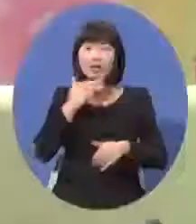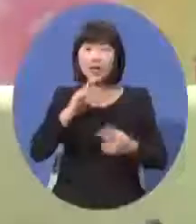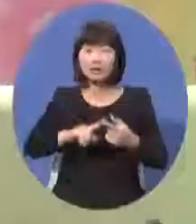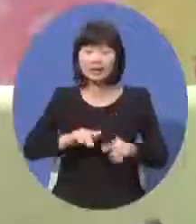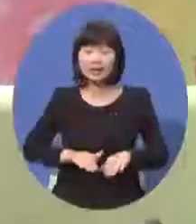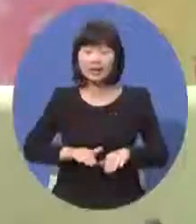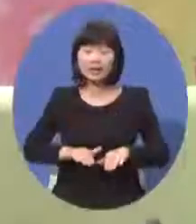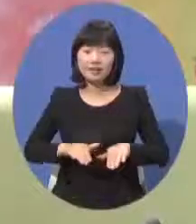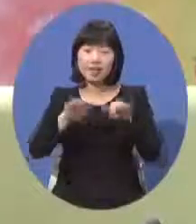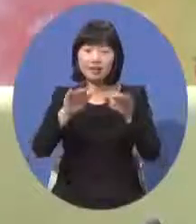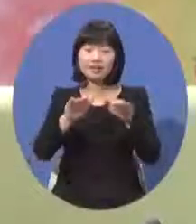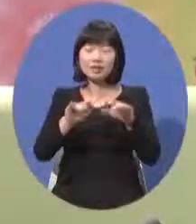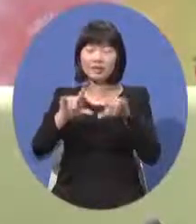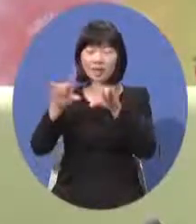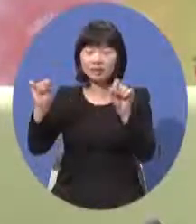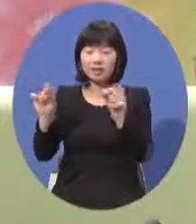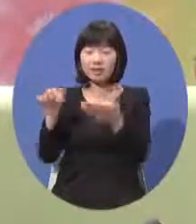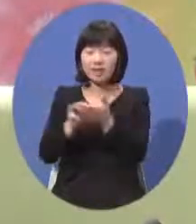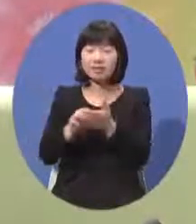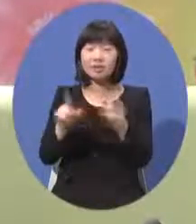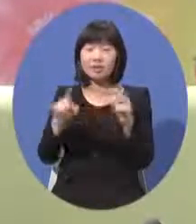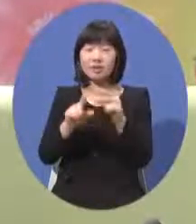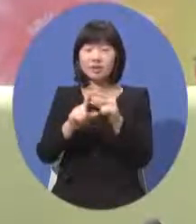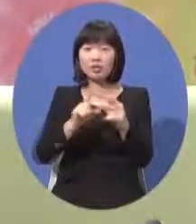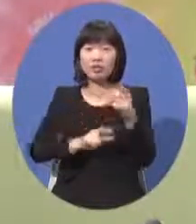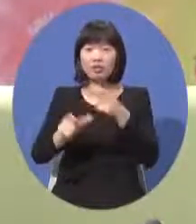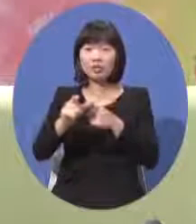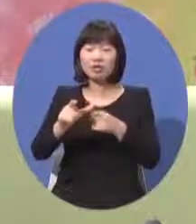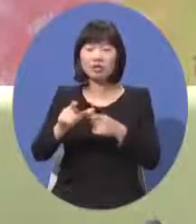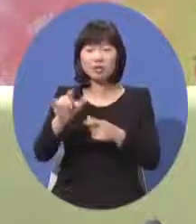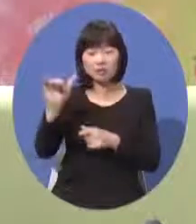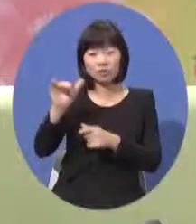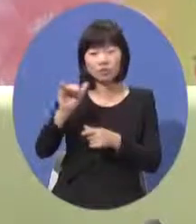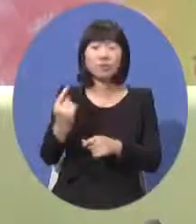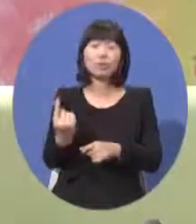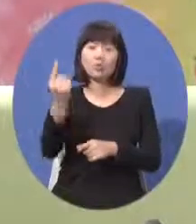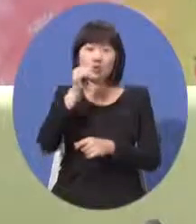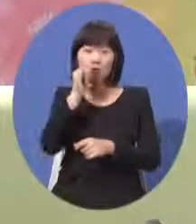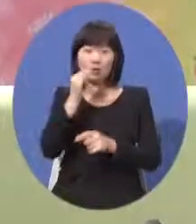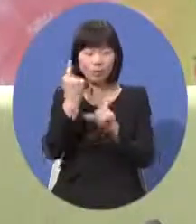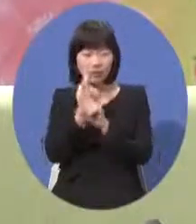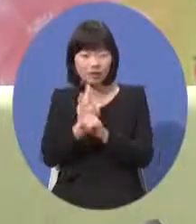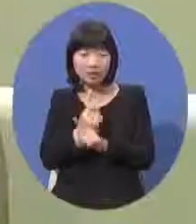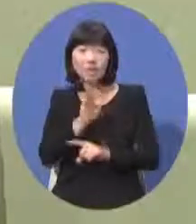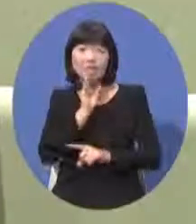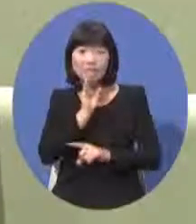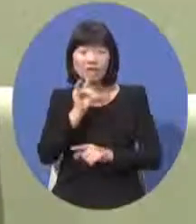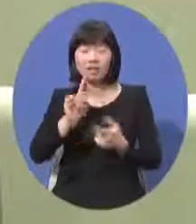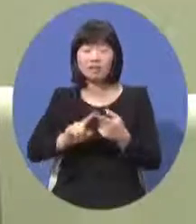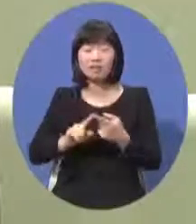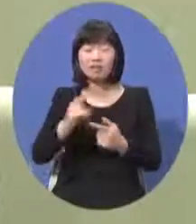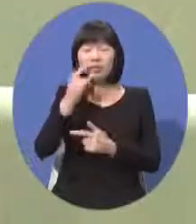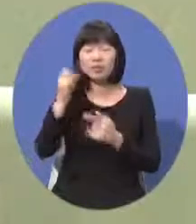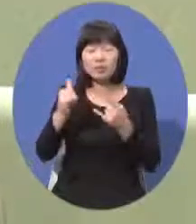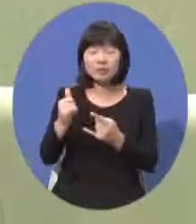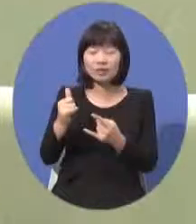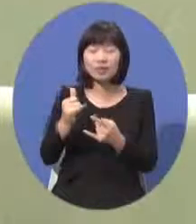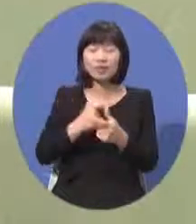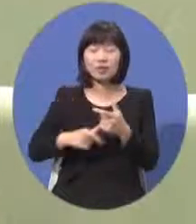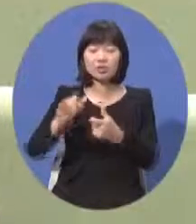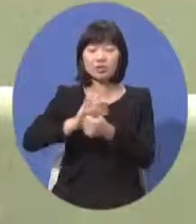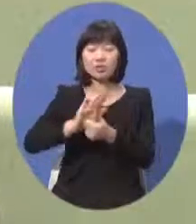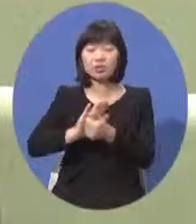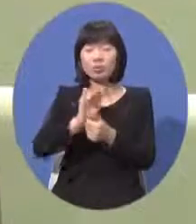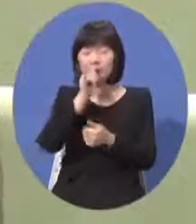그 카드에 담겨져 있는 단어도 좀 더 난이도가 높아지게 달라질 예. 수 있죠. 그리고 이건 사실은 부모한테도 도움이